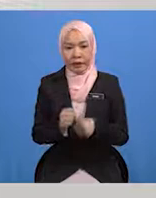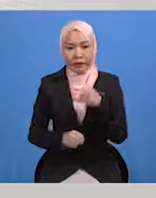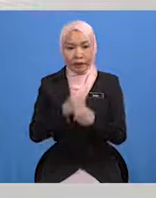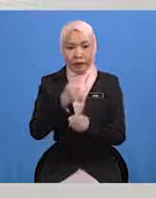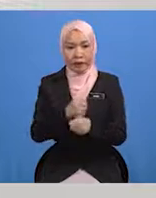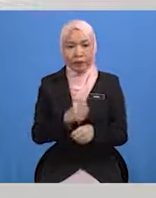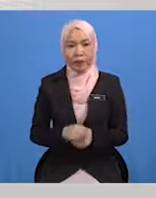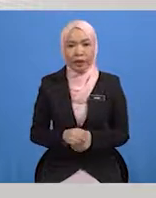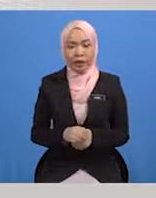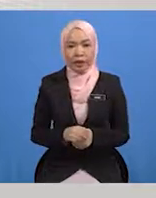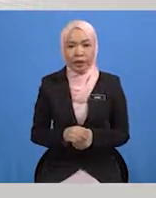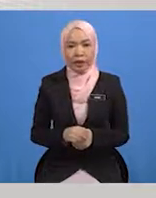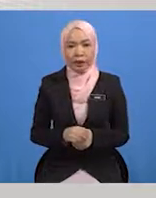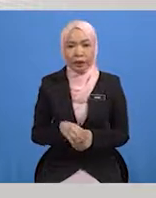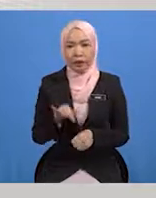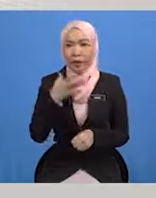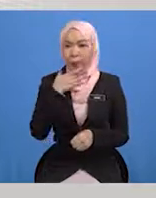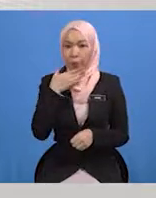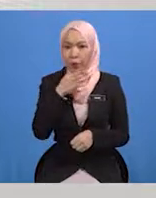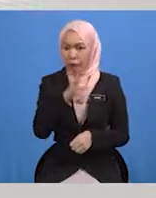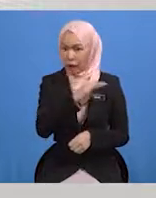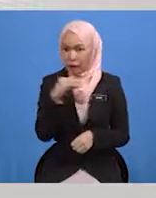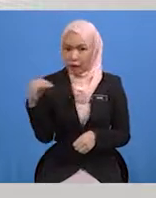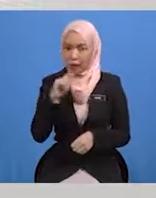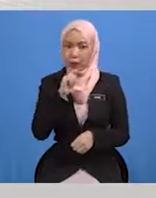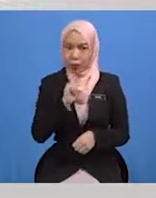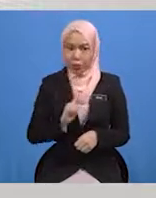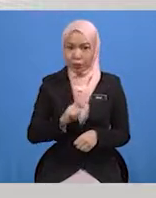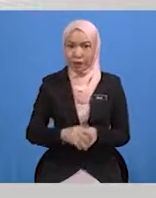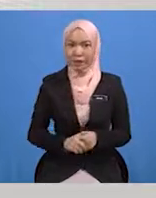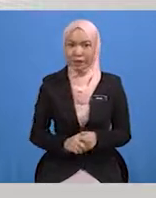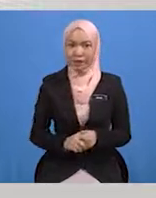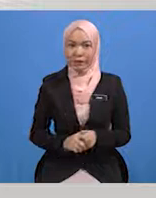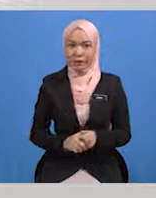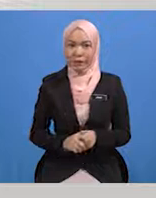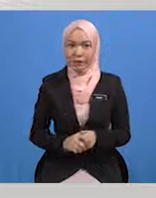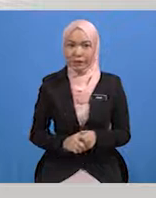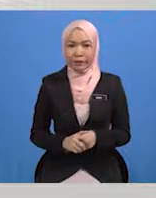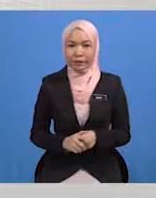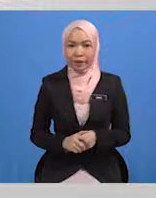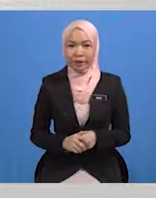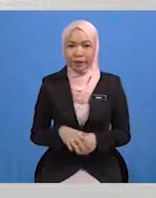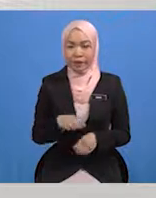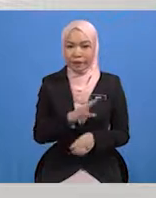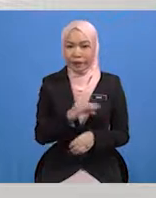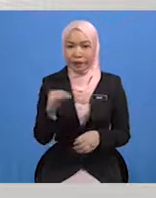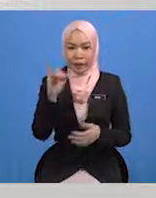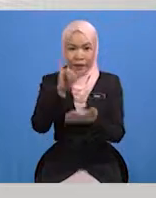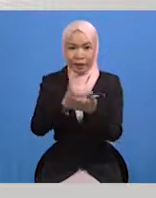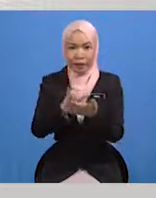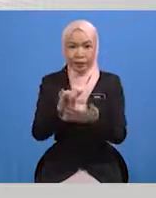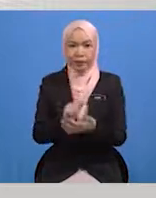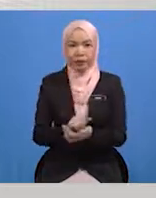muda dan Asiah Samiah tua. Begitu juga dengan watak Marga sebagai watak